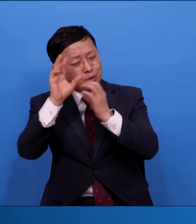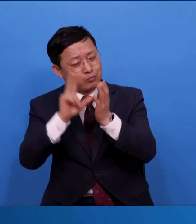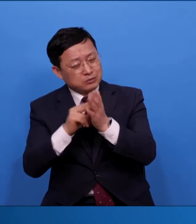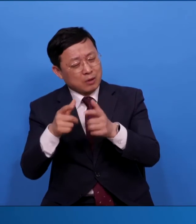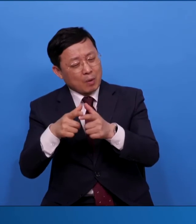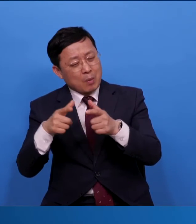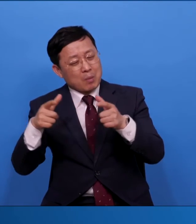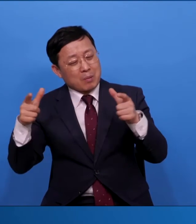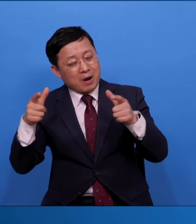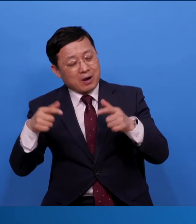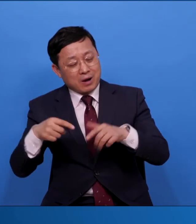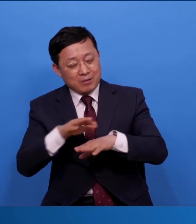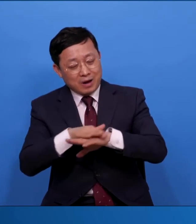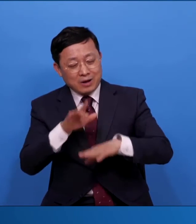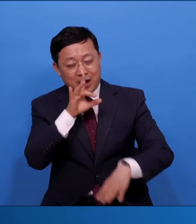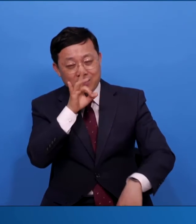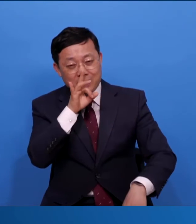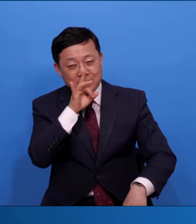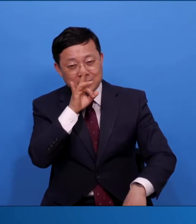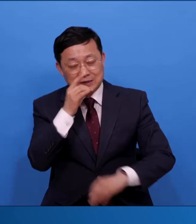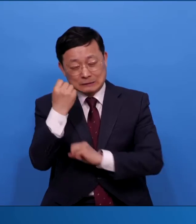他的问题得不到解决，他说的，而且越来越严重。